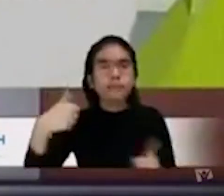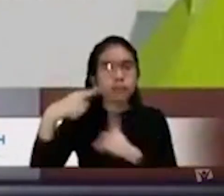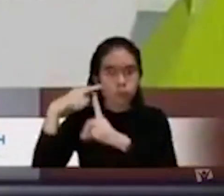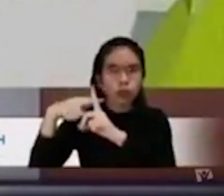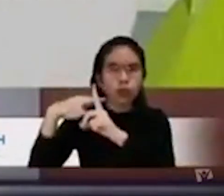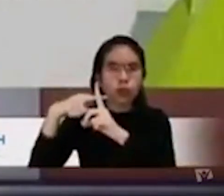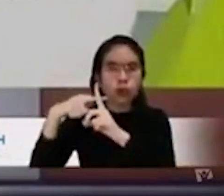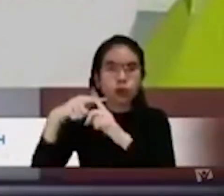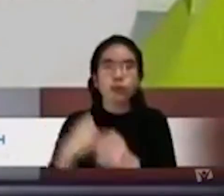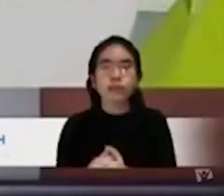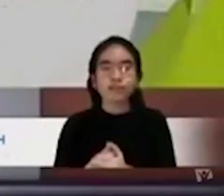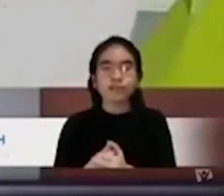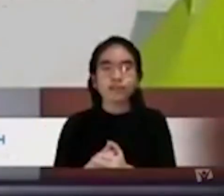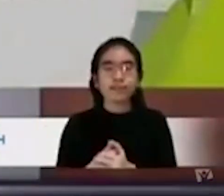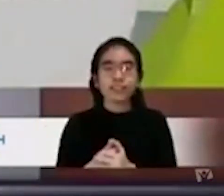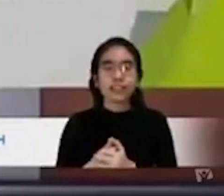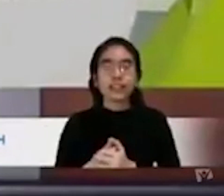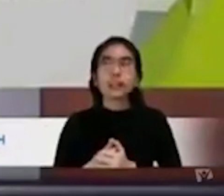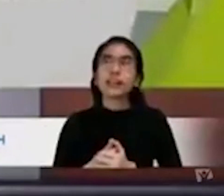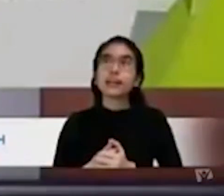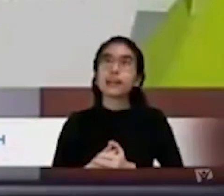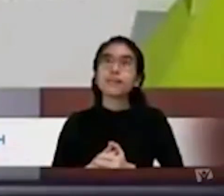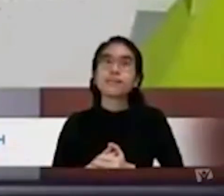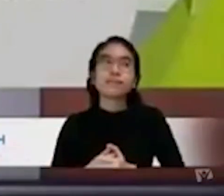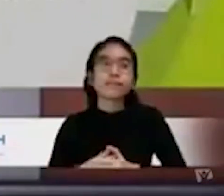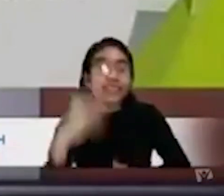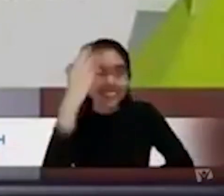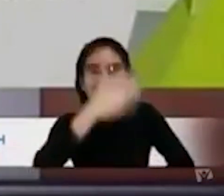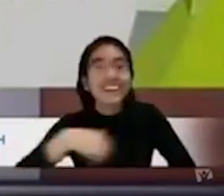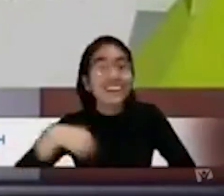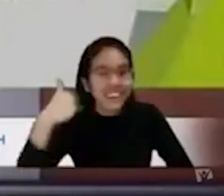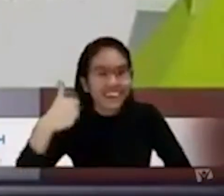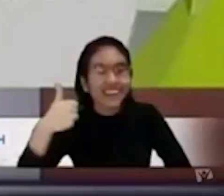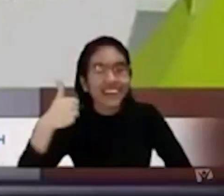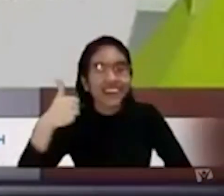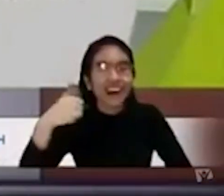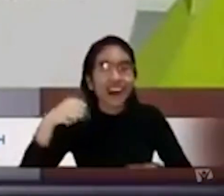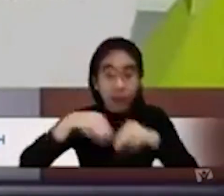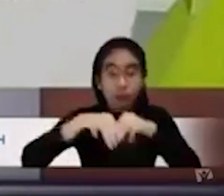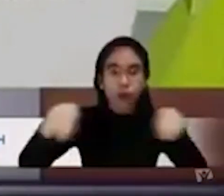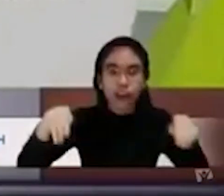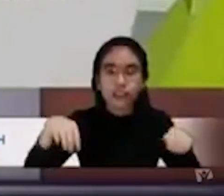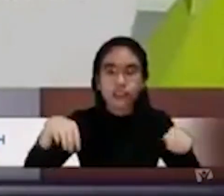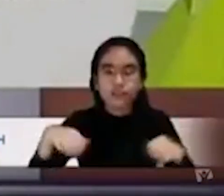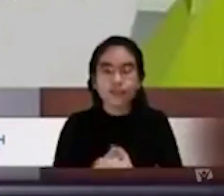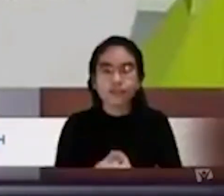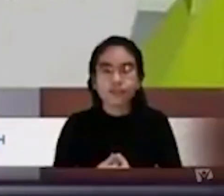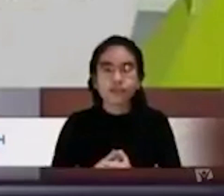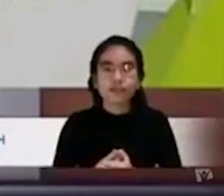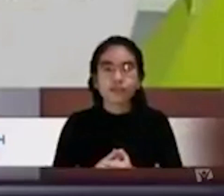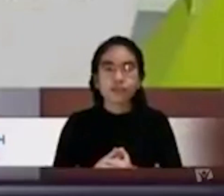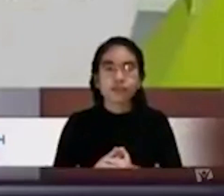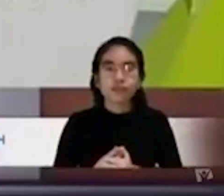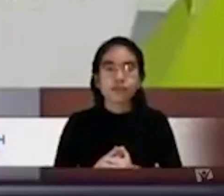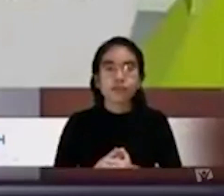bisa ditonjolkan dengan jenis pencahayaan tertentu sehingga objek tertentu menjadi dominan dan kelihatan